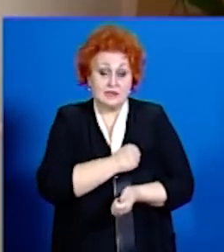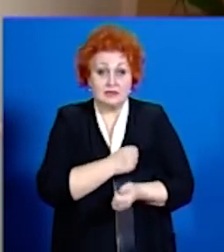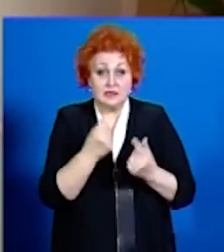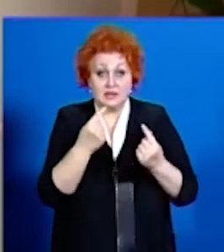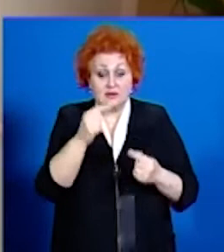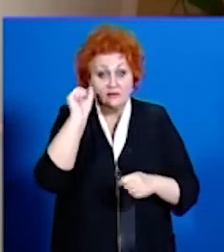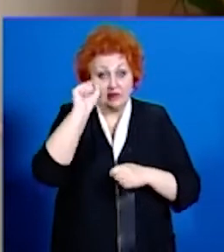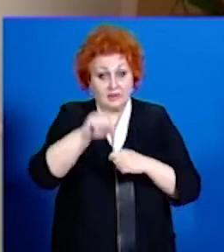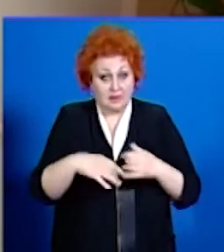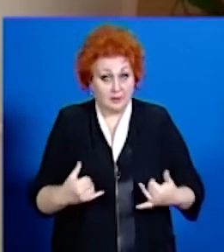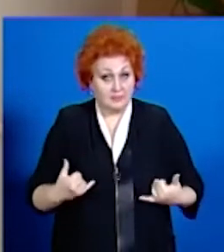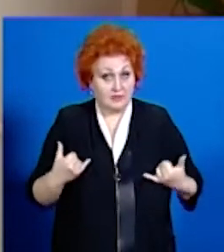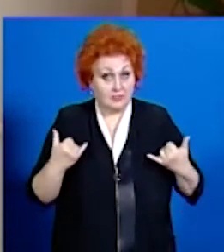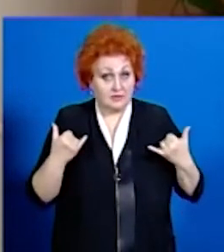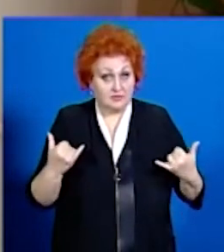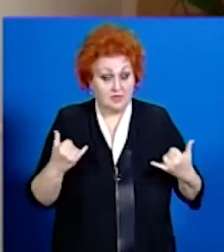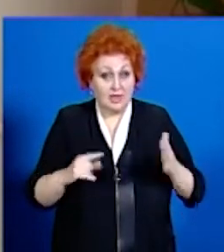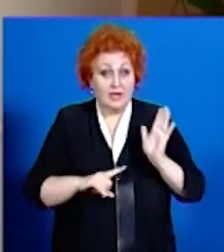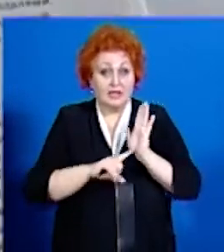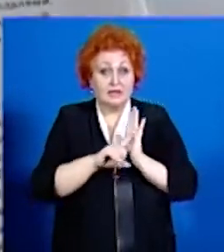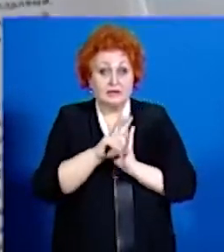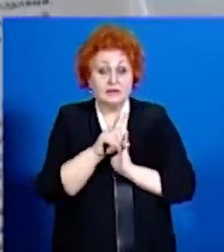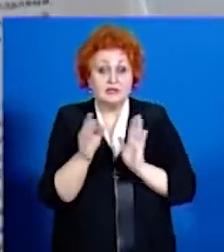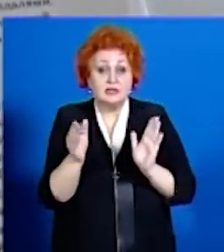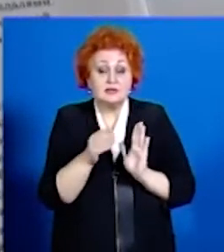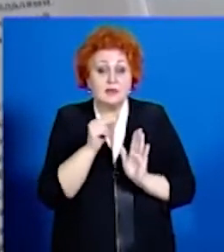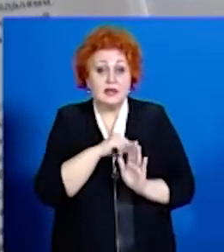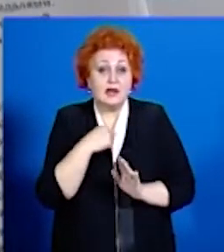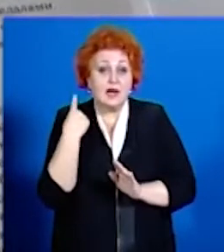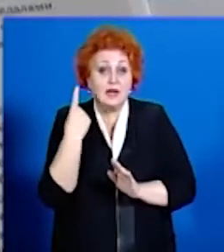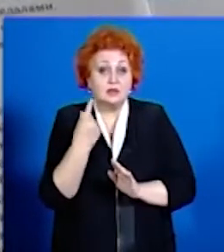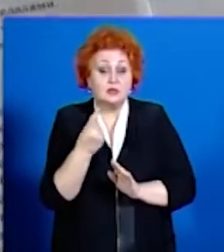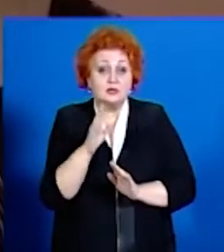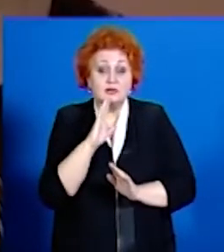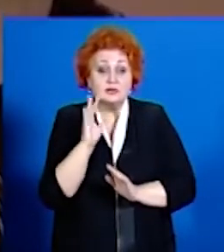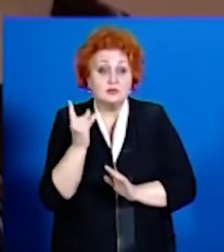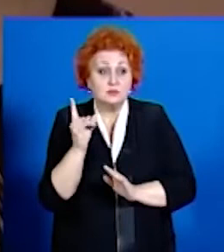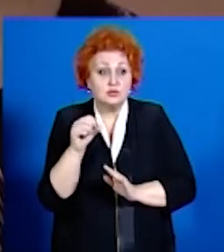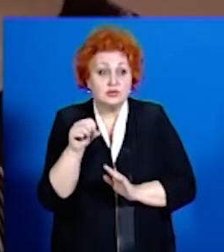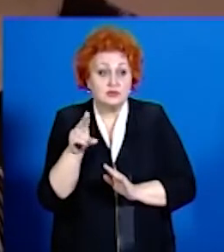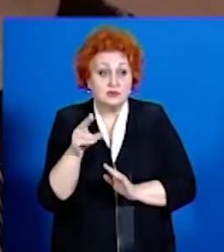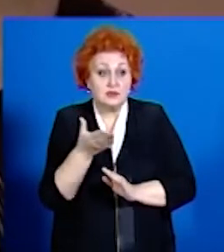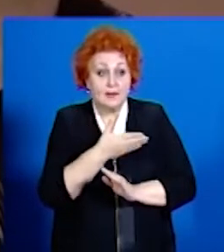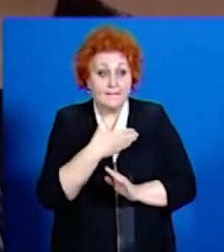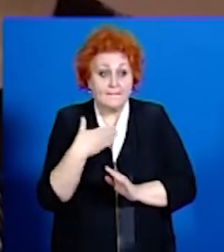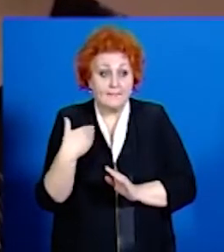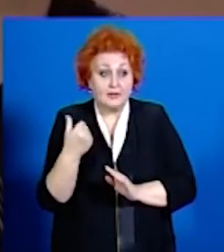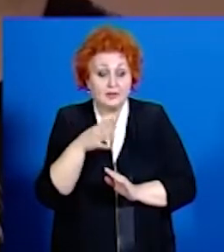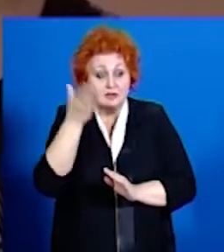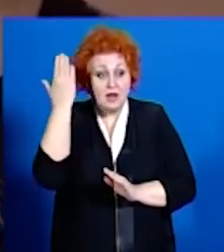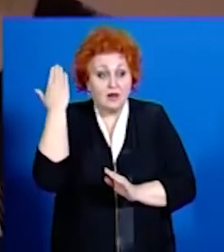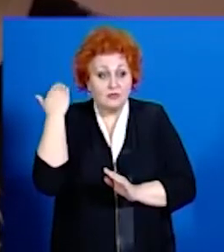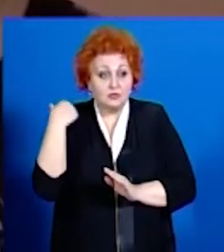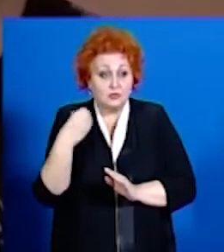Победы посвящается». Начался он с небольшой исследовательской работы одной из ее учениц. Мы этим проектом занимаемся уже очень